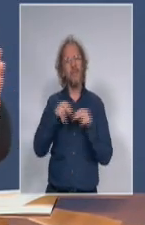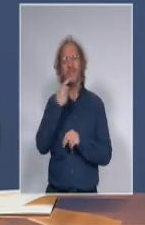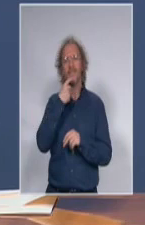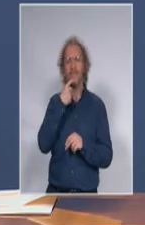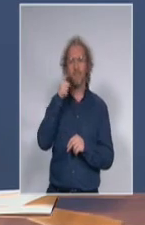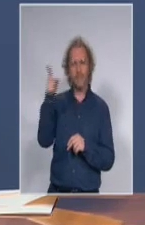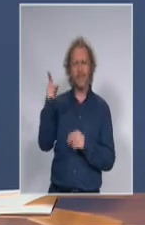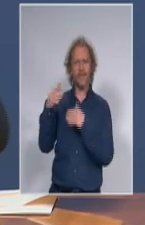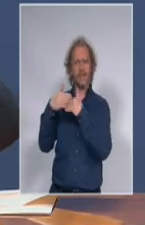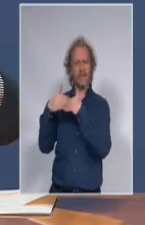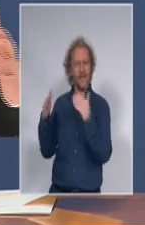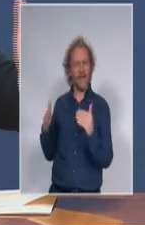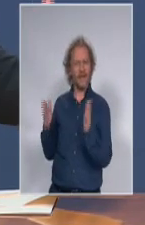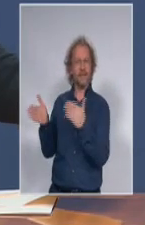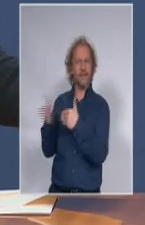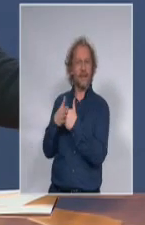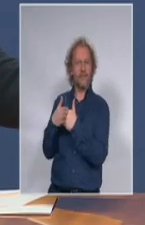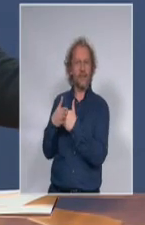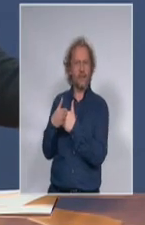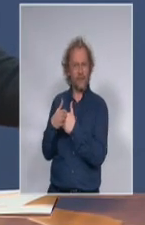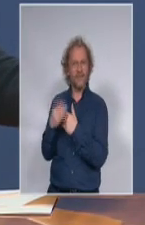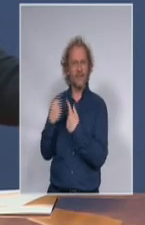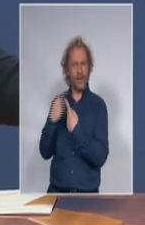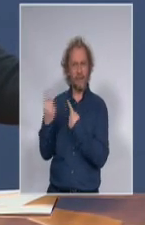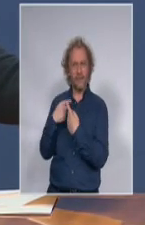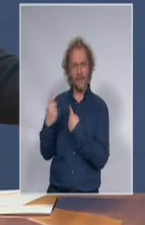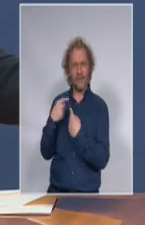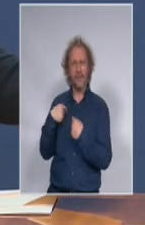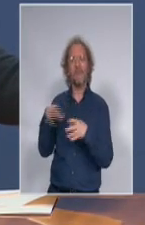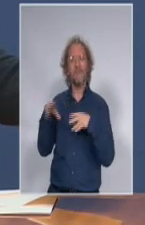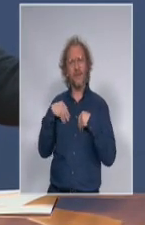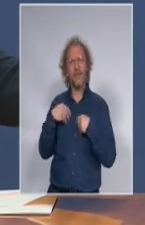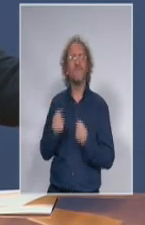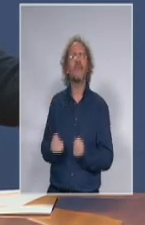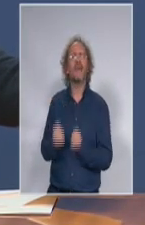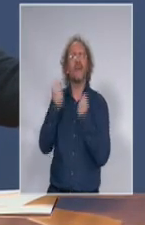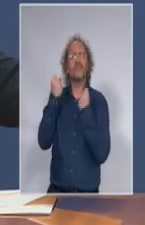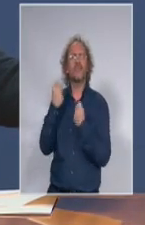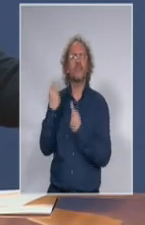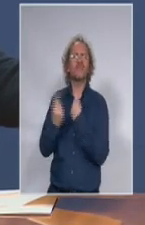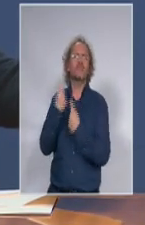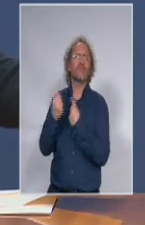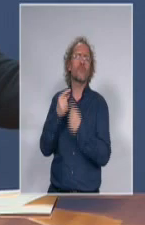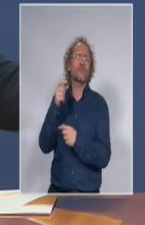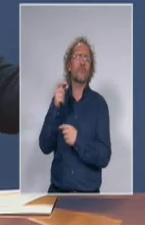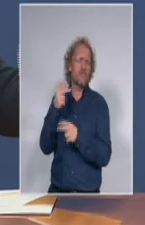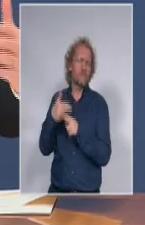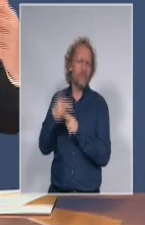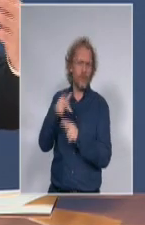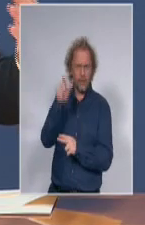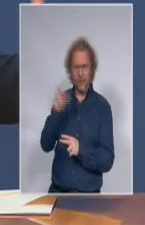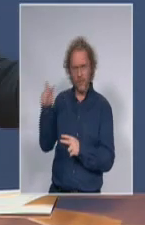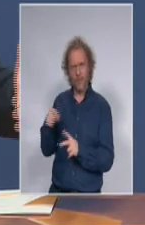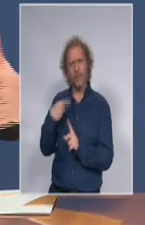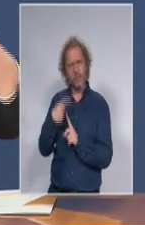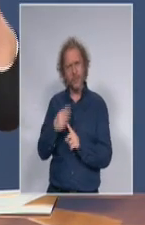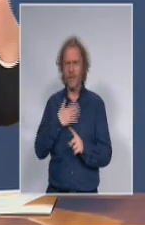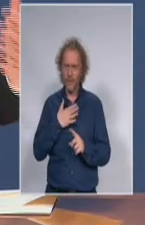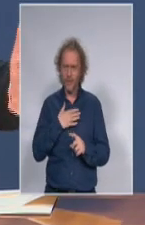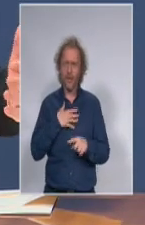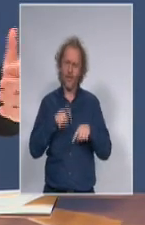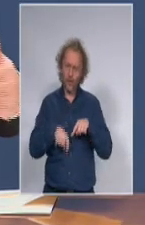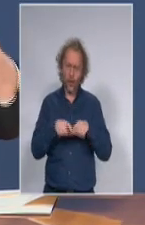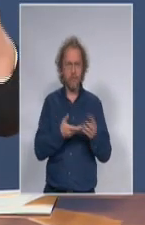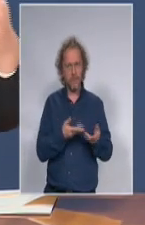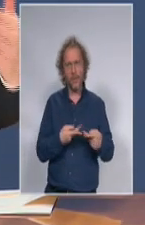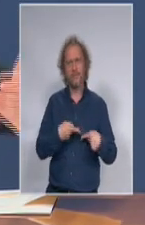saobraćaj prihvatat ćemo najteže slučajeve, ali ćemo da im izvozimo svu robu našu, davat ćemo im od